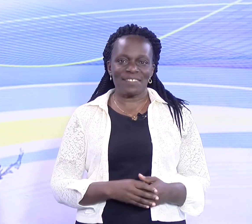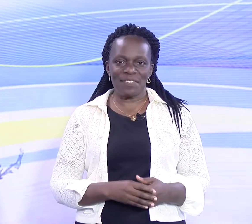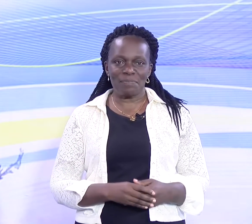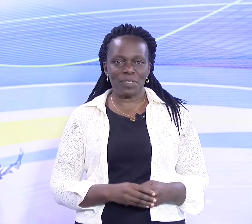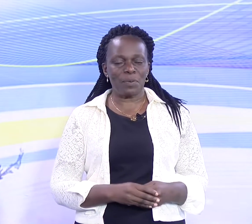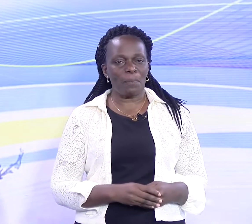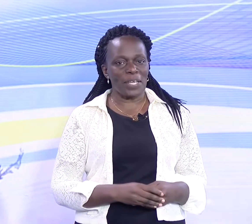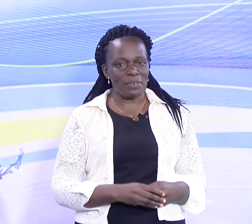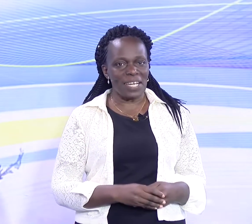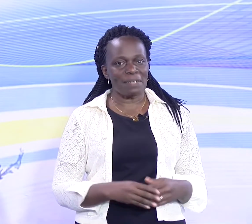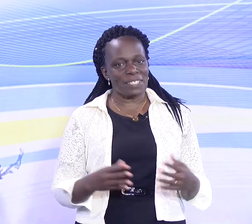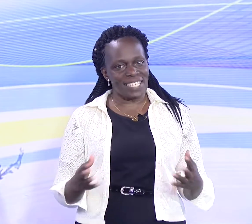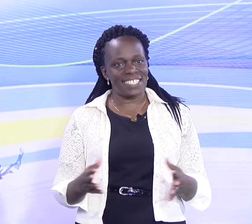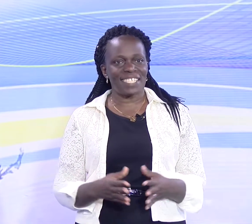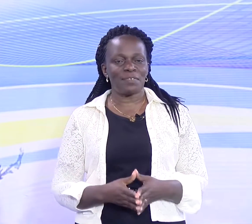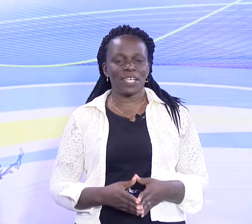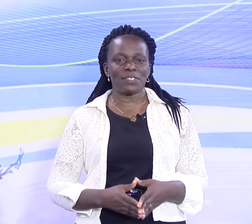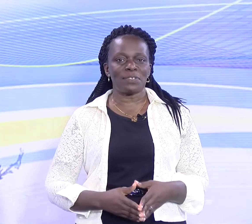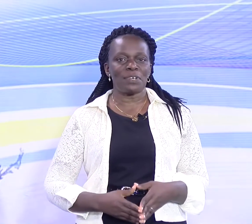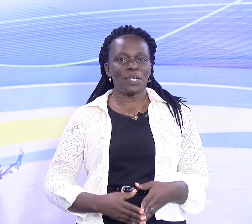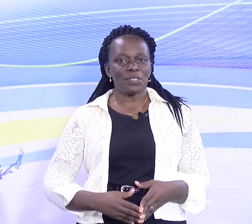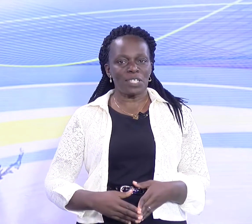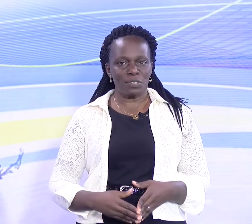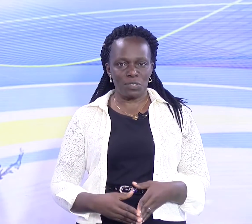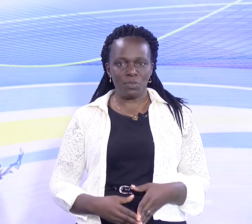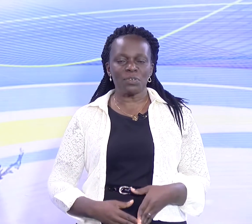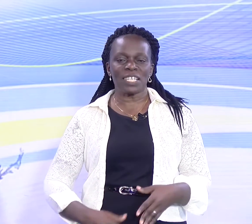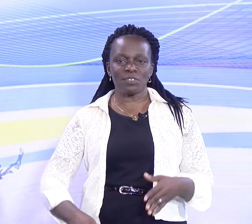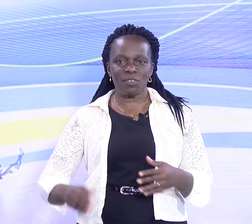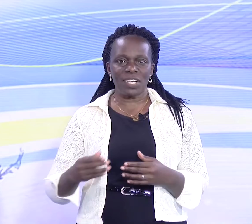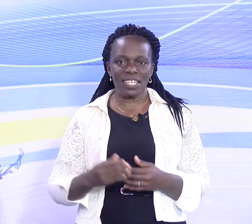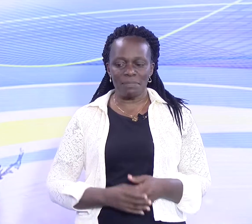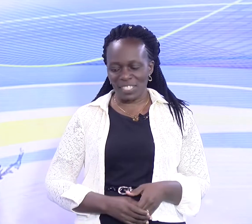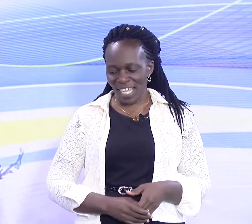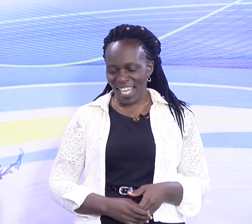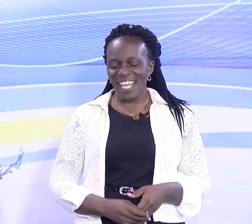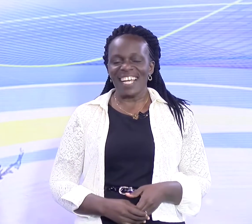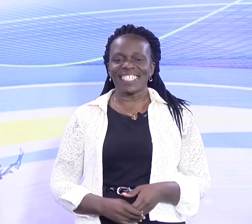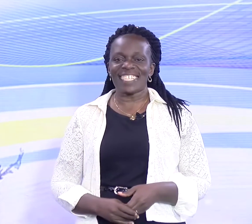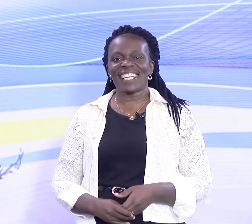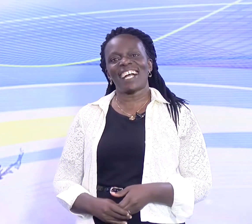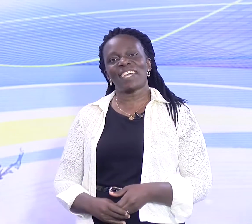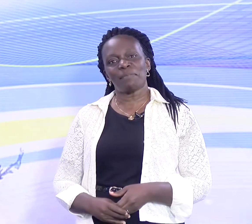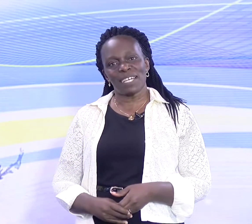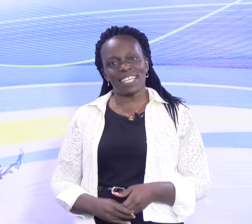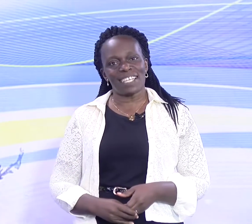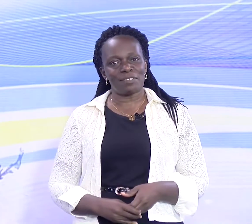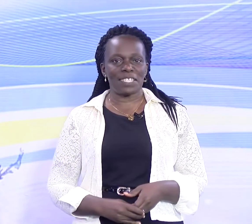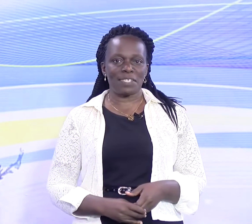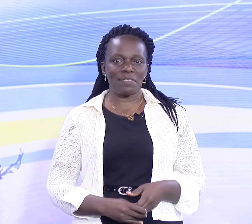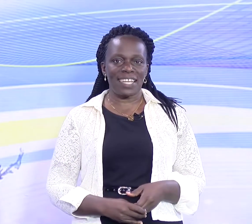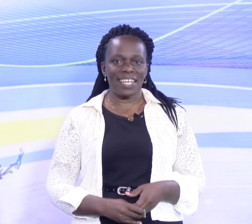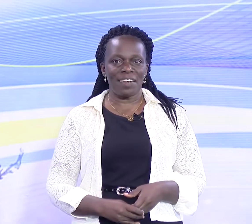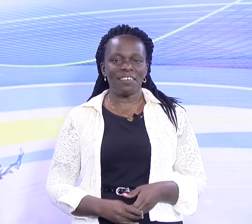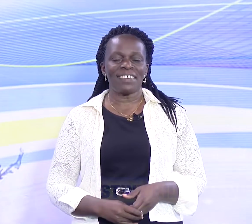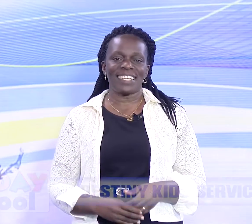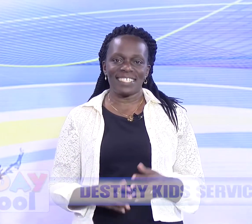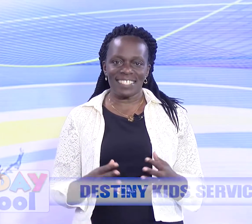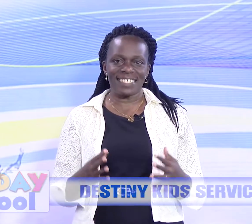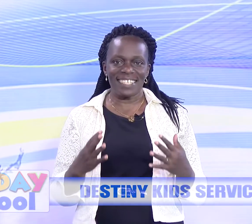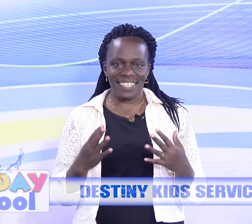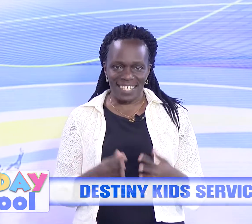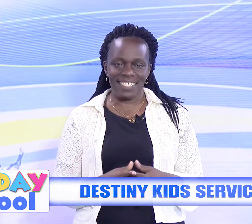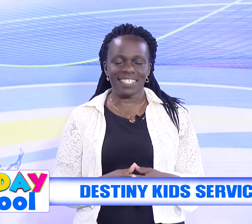Bwana asifiwe mtoto mpendwa na msikilizaji wetu. Tunakushukuru na tunakukaribisha katika ibada yetu ya siku ya leo